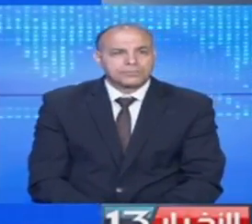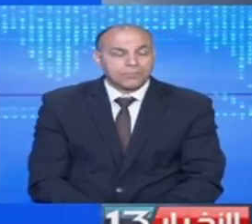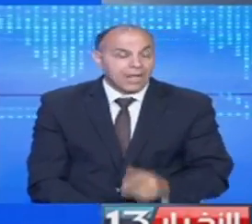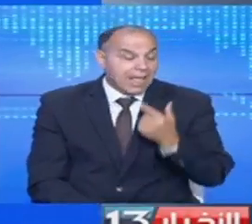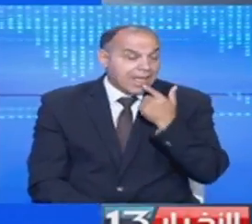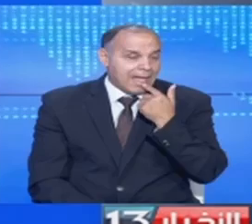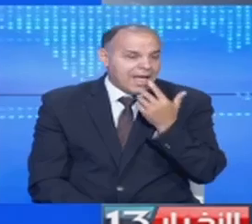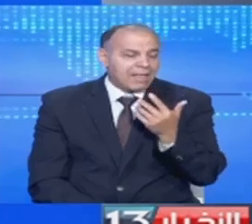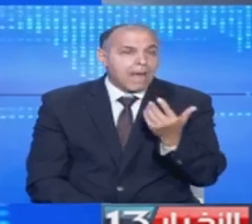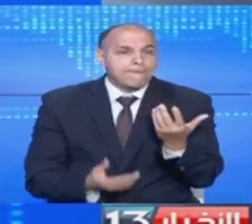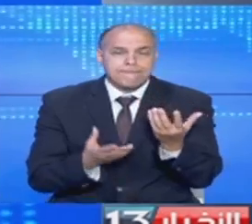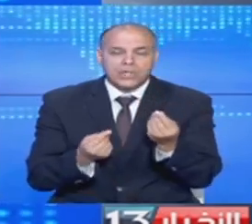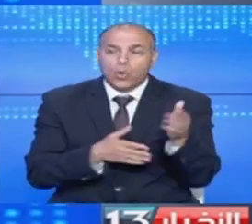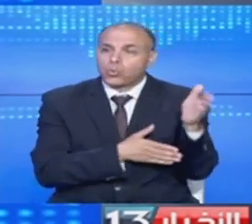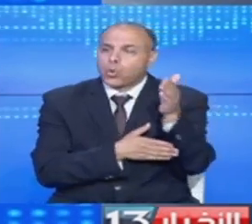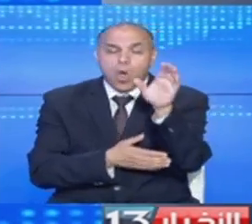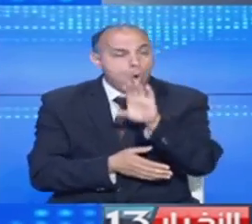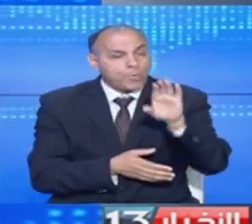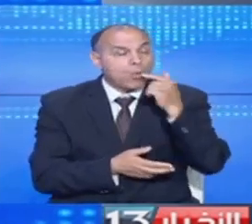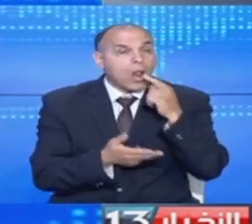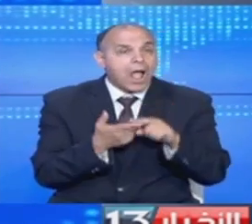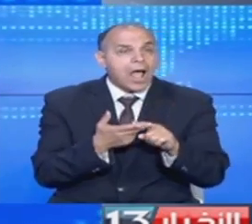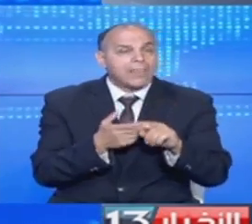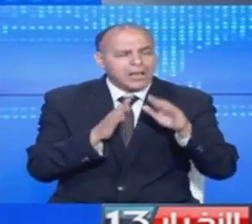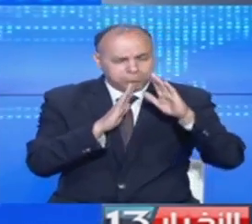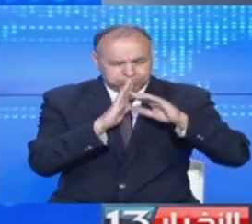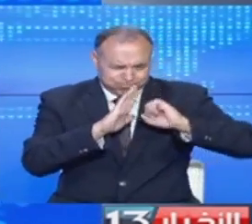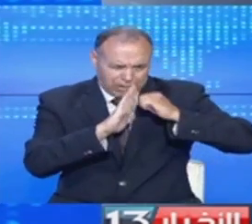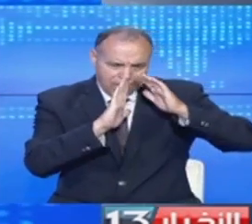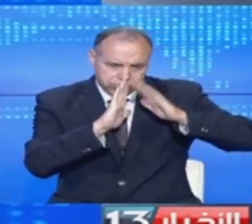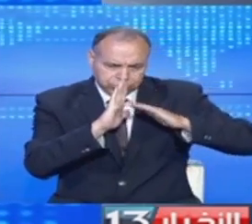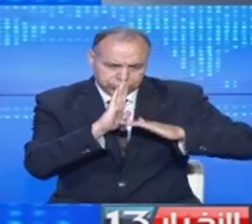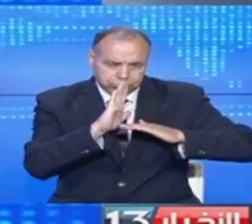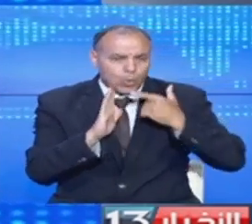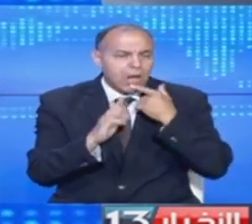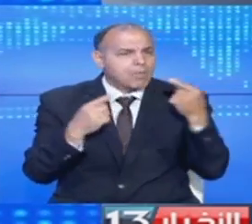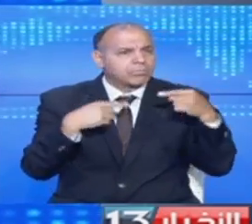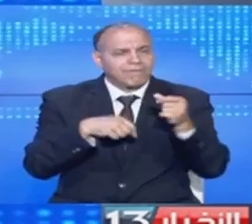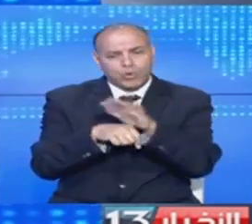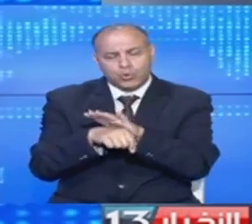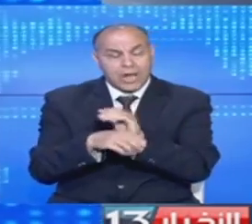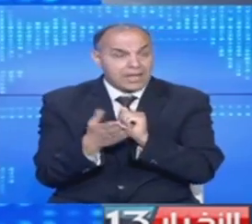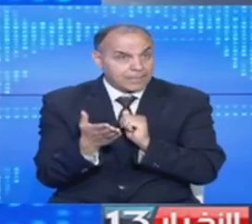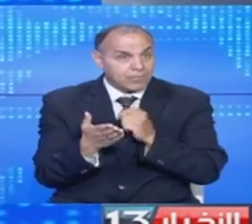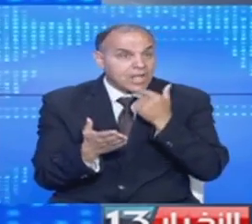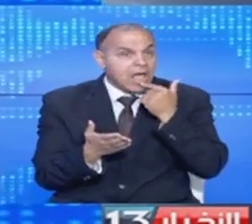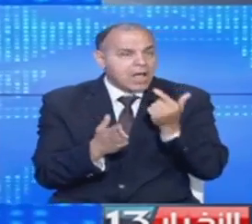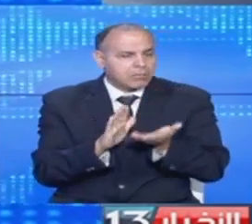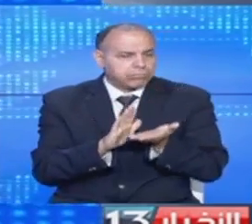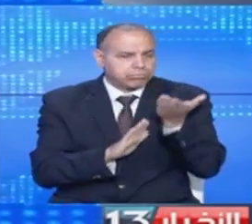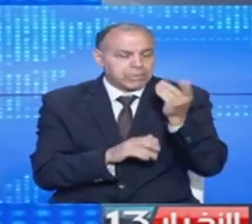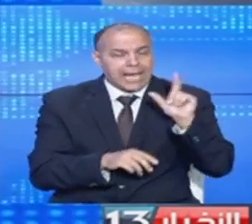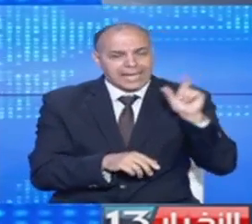على غرار عديد الدول الأوروبية التي خففت من الإجراءات الاحترازية لمواجهة فيروس كورونا، ترفع